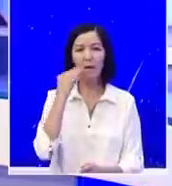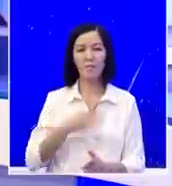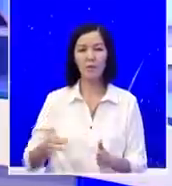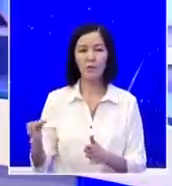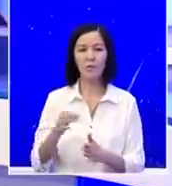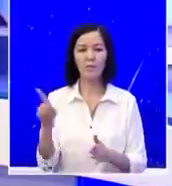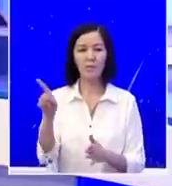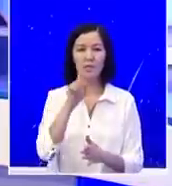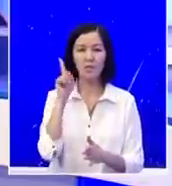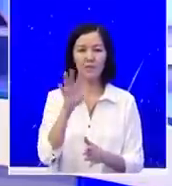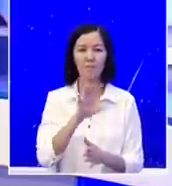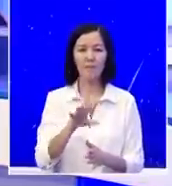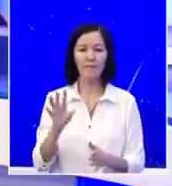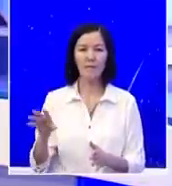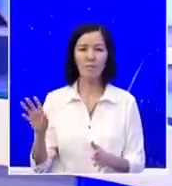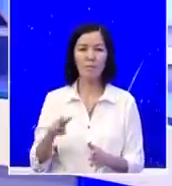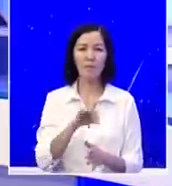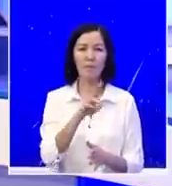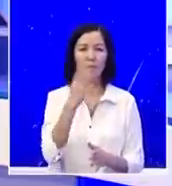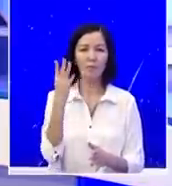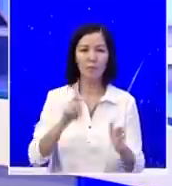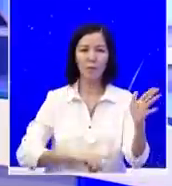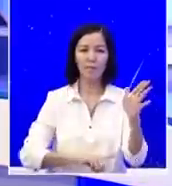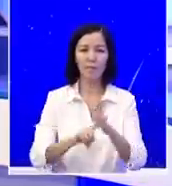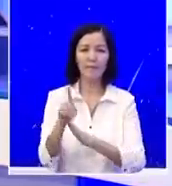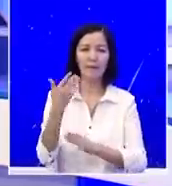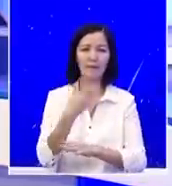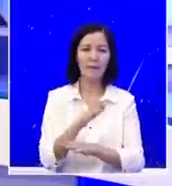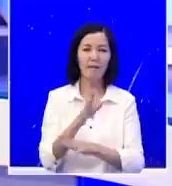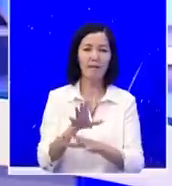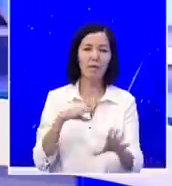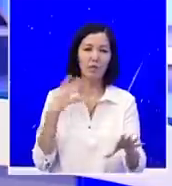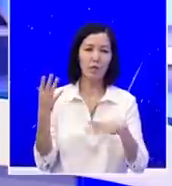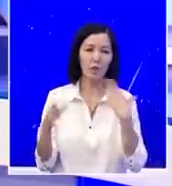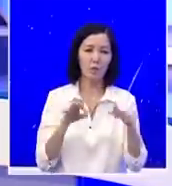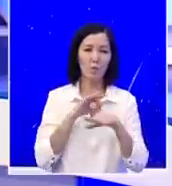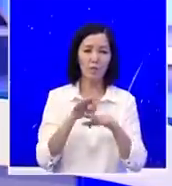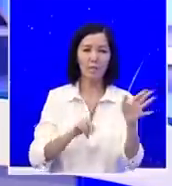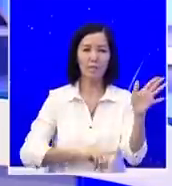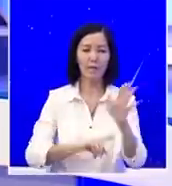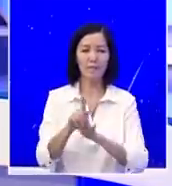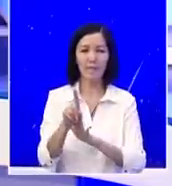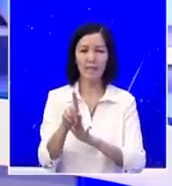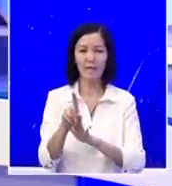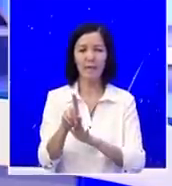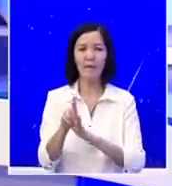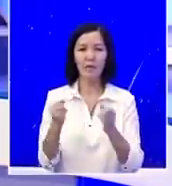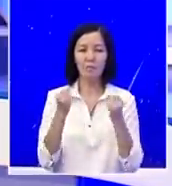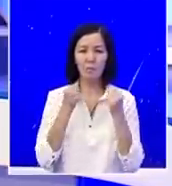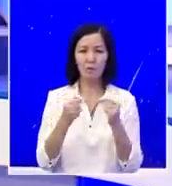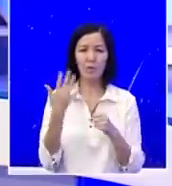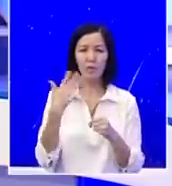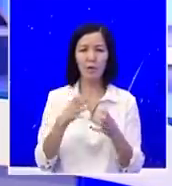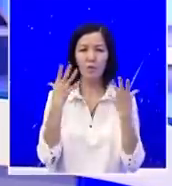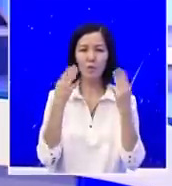Алматы облысының жас баскетболшылары мамырдың 4-нен бастап далада жиналып жаттығу өткізе бастады. Жерлестеріміз бұған дейін 50 күн